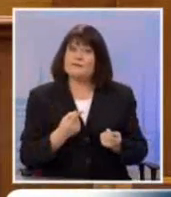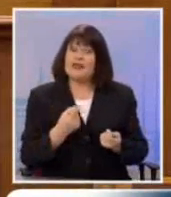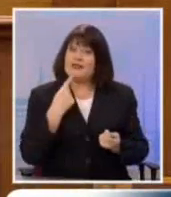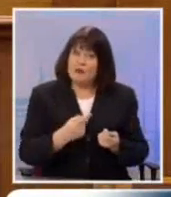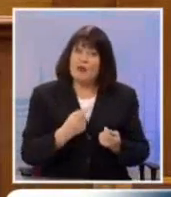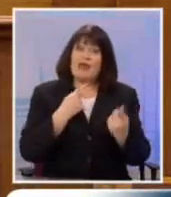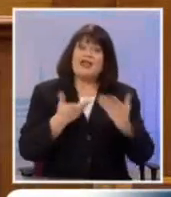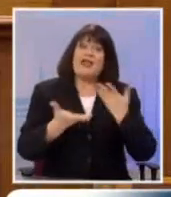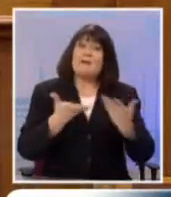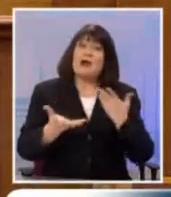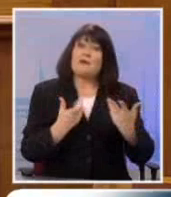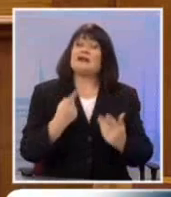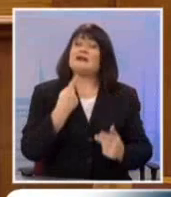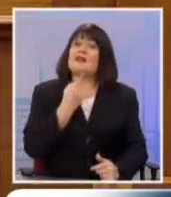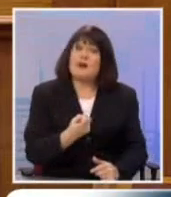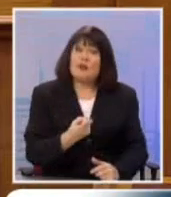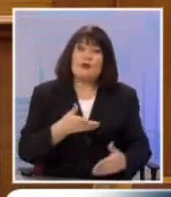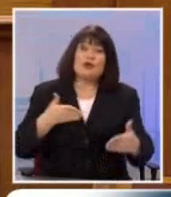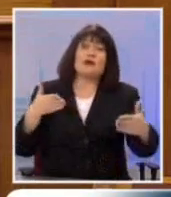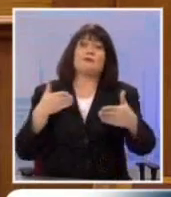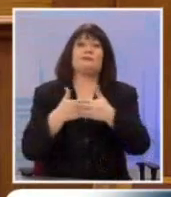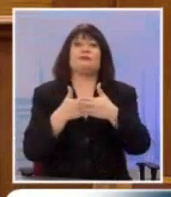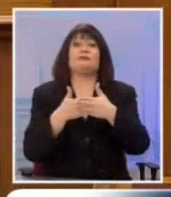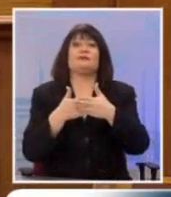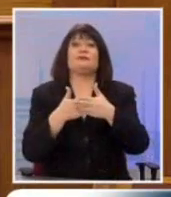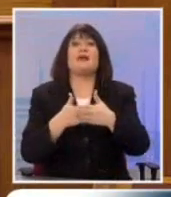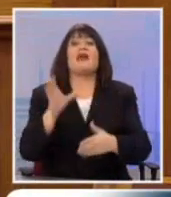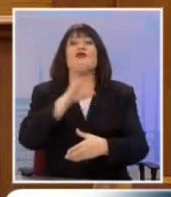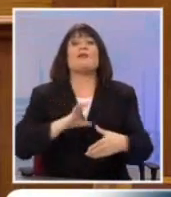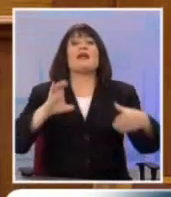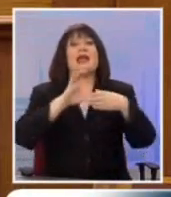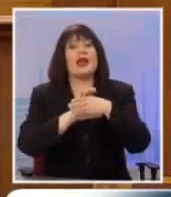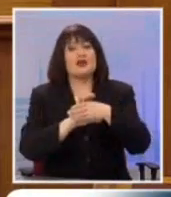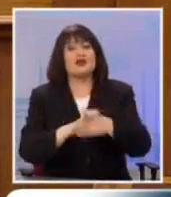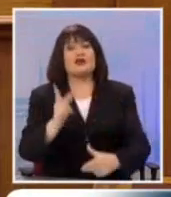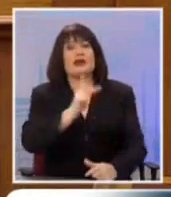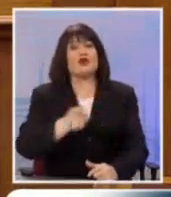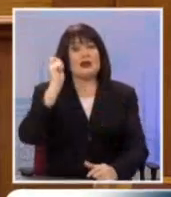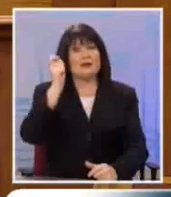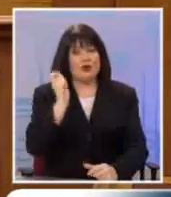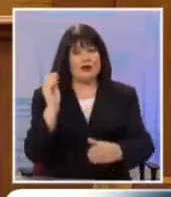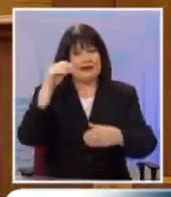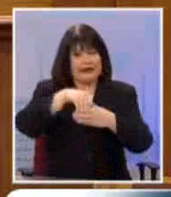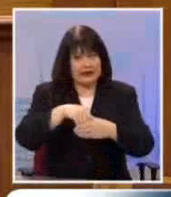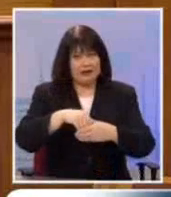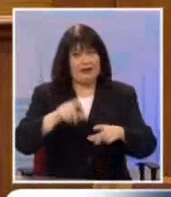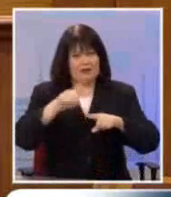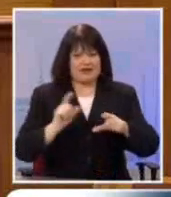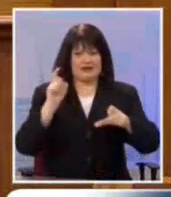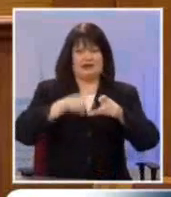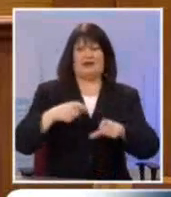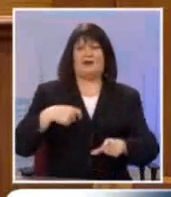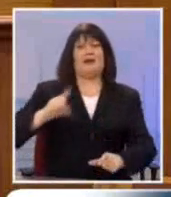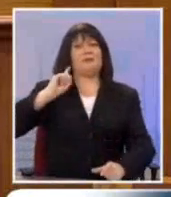των διαπραγματεύσεων ότι η εμπλοκή των οργάνων της ΕΕ στην κοινωνική πολιτική ενός κράτους μέλος